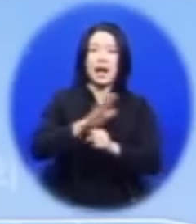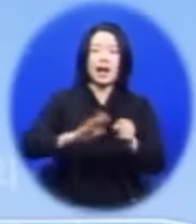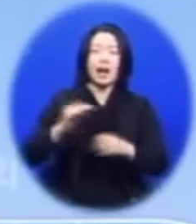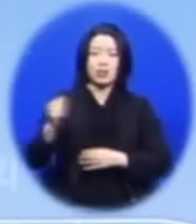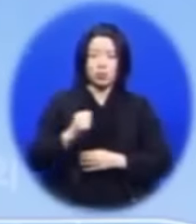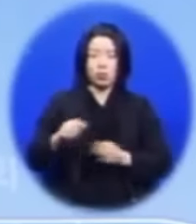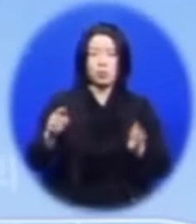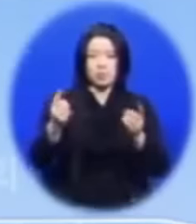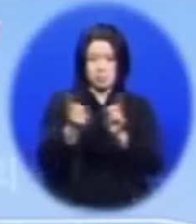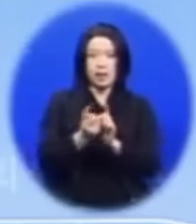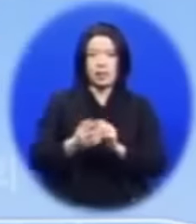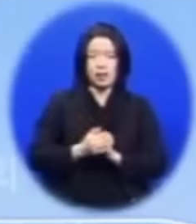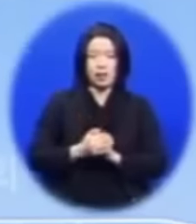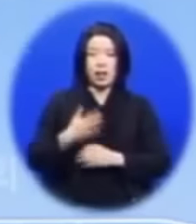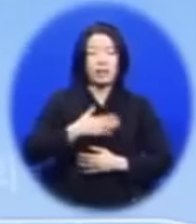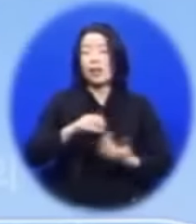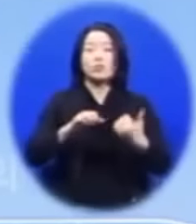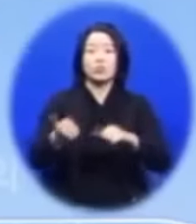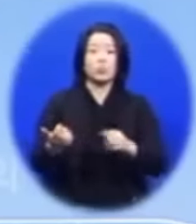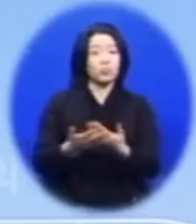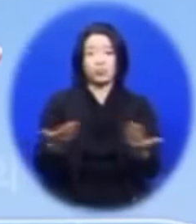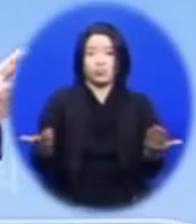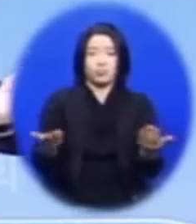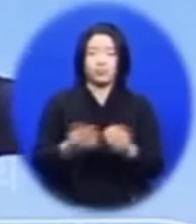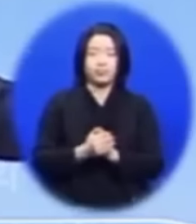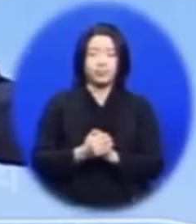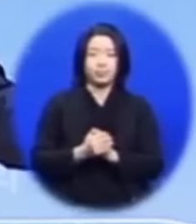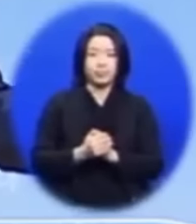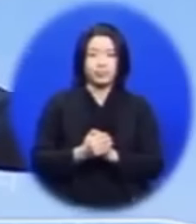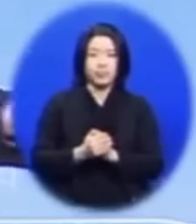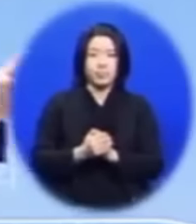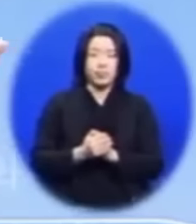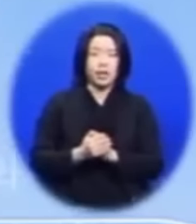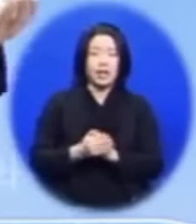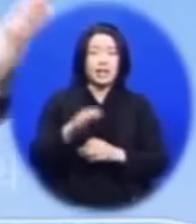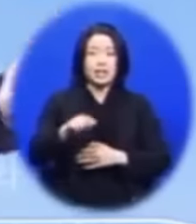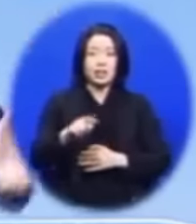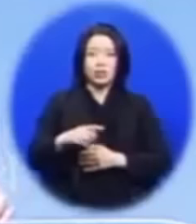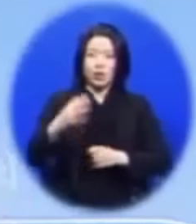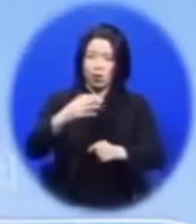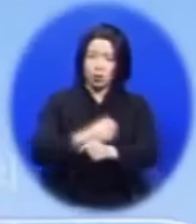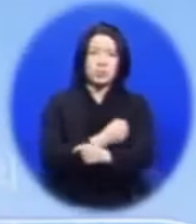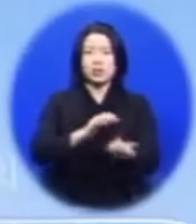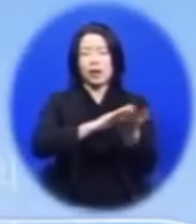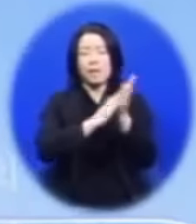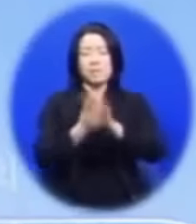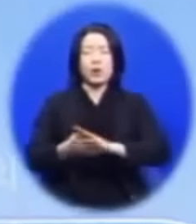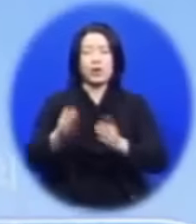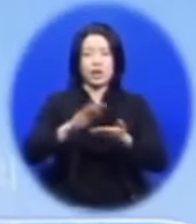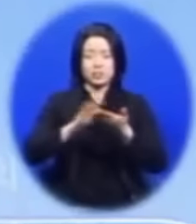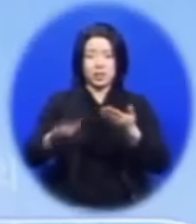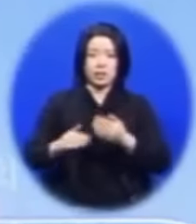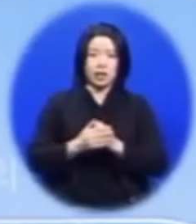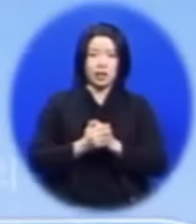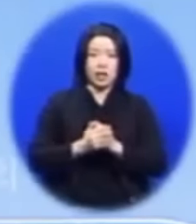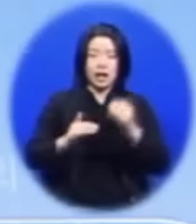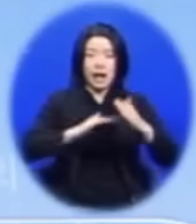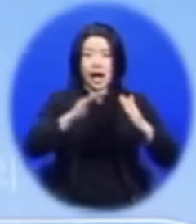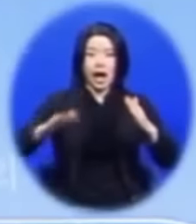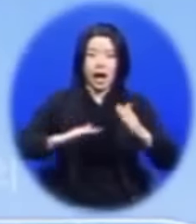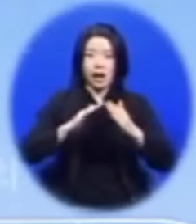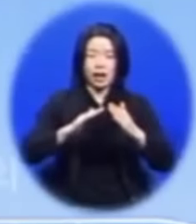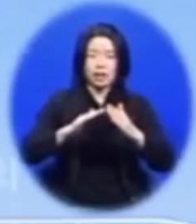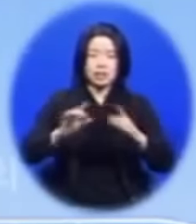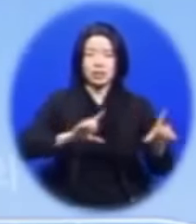겁니다 나는 죽었으니 뭐 이거는 엄청난 변화예요 가정 생활에